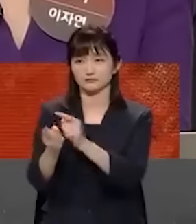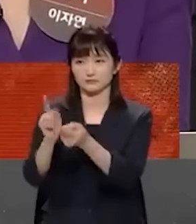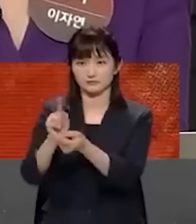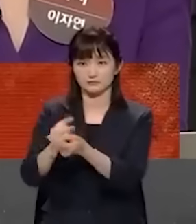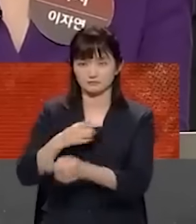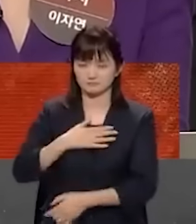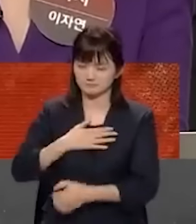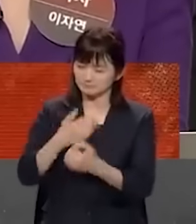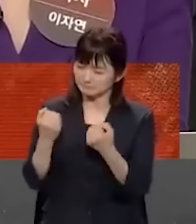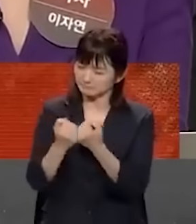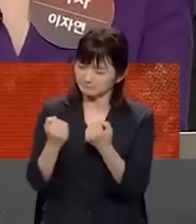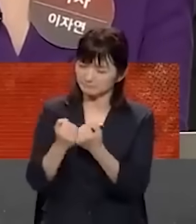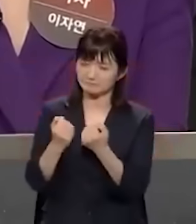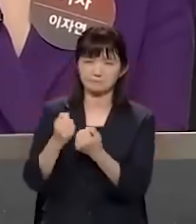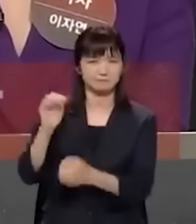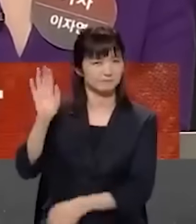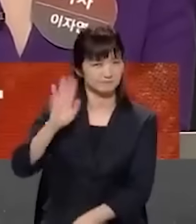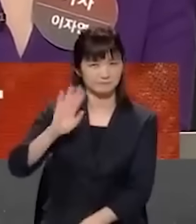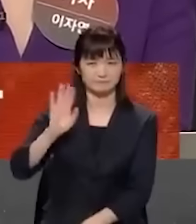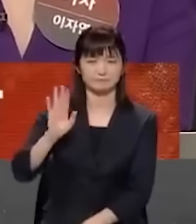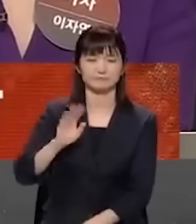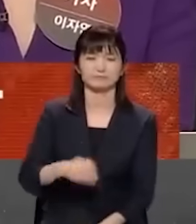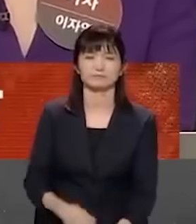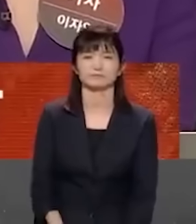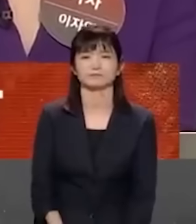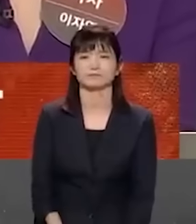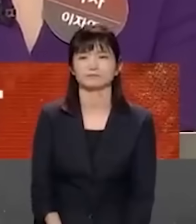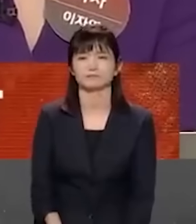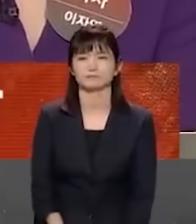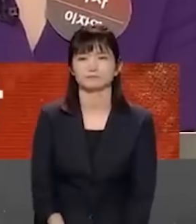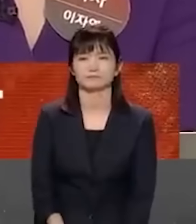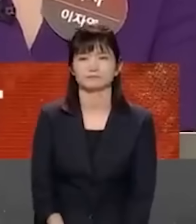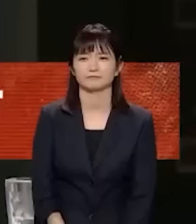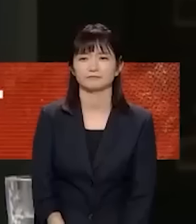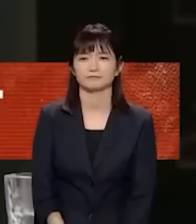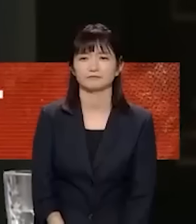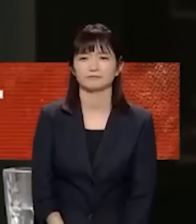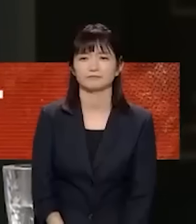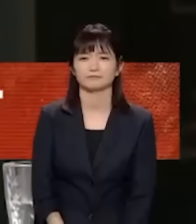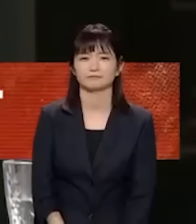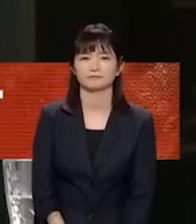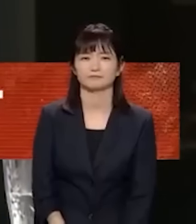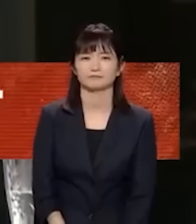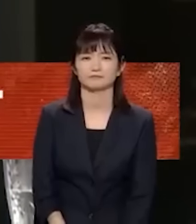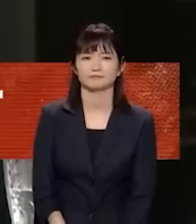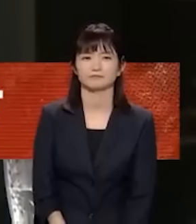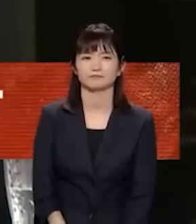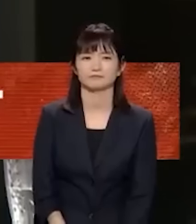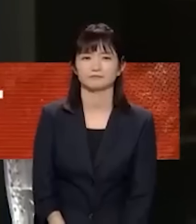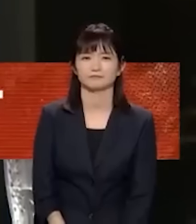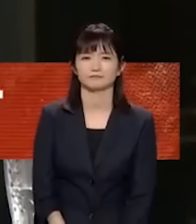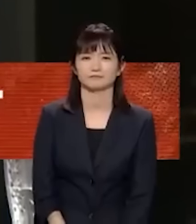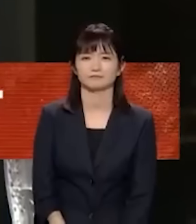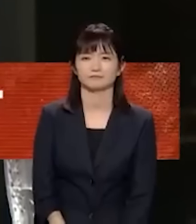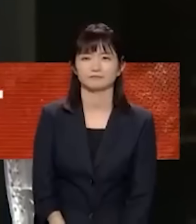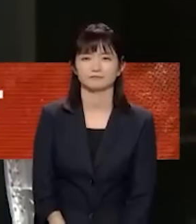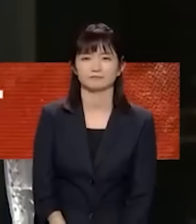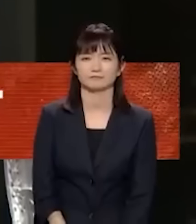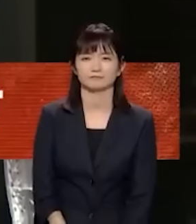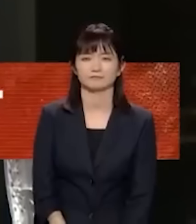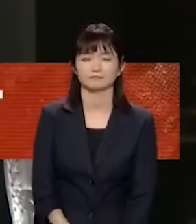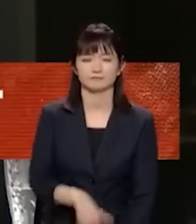단순한 감정 싸움은 절대 아니라는 것을 강조하고 싶다고도 전했습니다 그러니까 이제이 주작가의